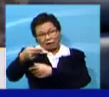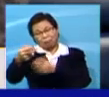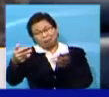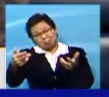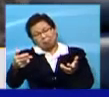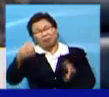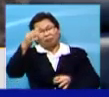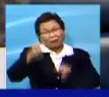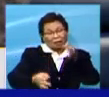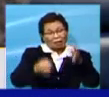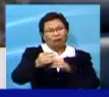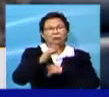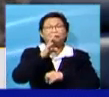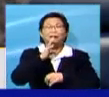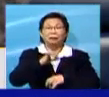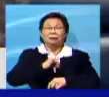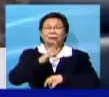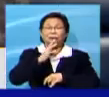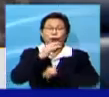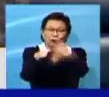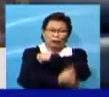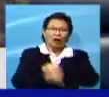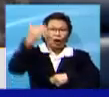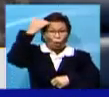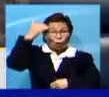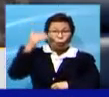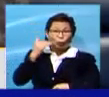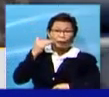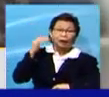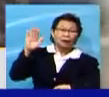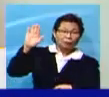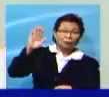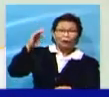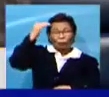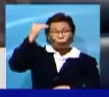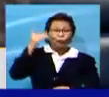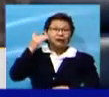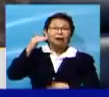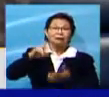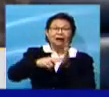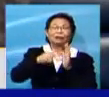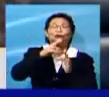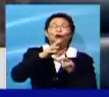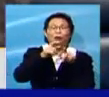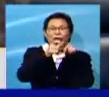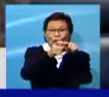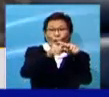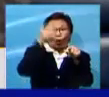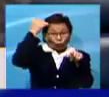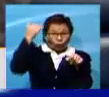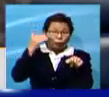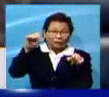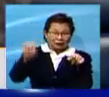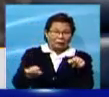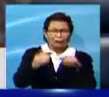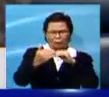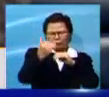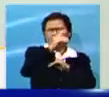kalau saya sebut negara, maknanya kalau Korea itu ialah Korea Selatan lah, ya. Di mana ada 1,000